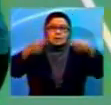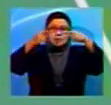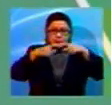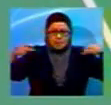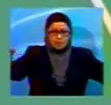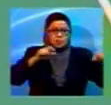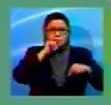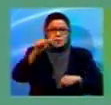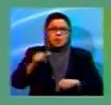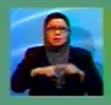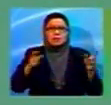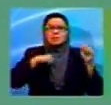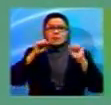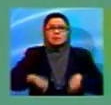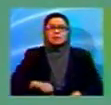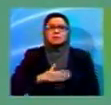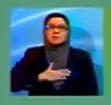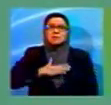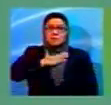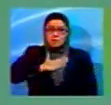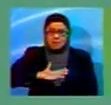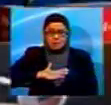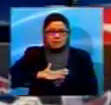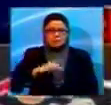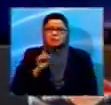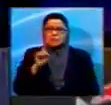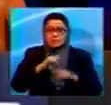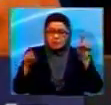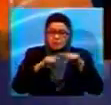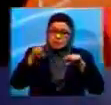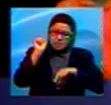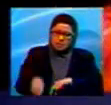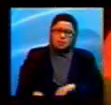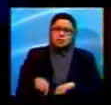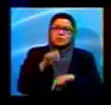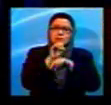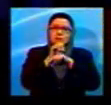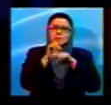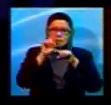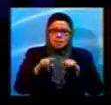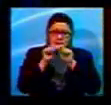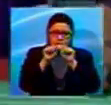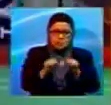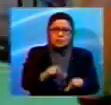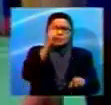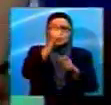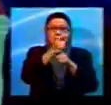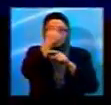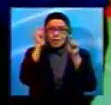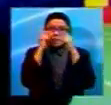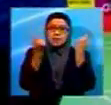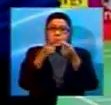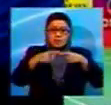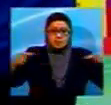skuad negara boleh menarik nafas lega Pesanan beliau agar mereka tetap menguatkan pasukan berikutan skuad badminton jepun juga menunjukkan